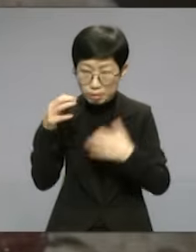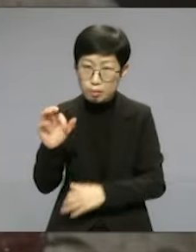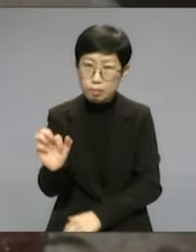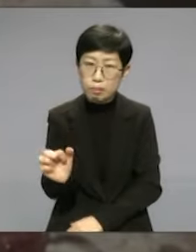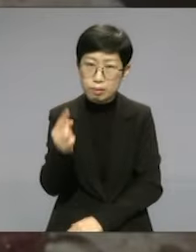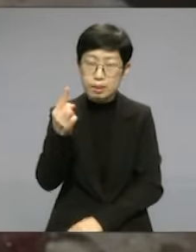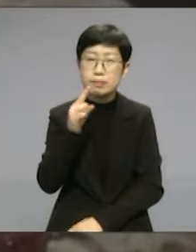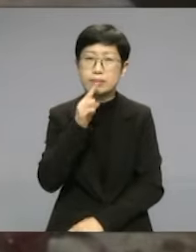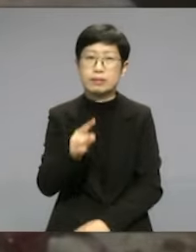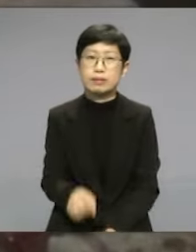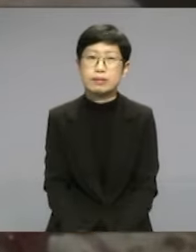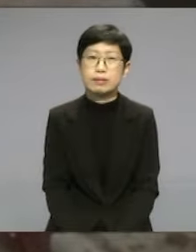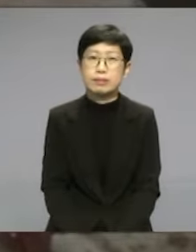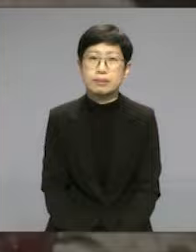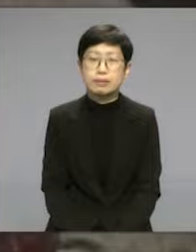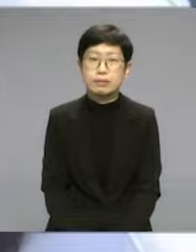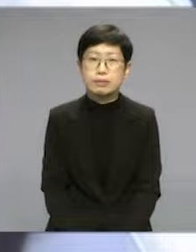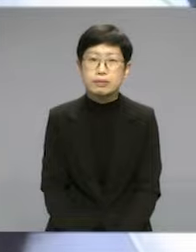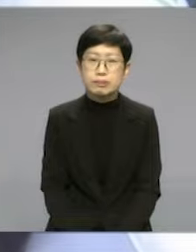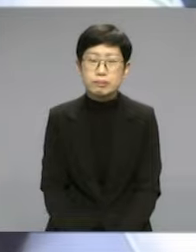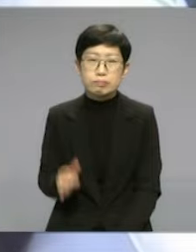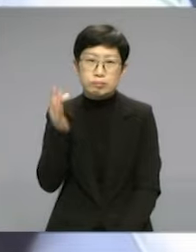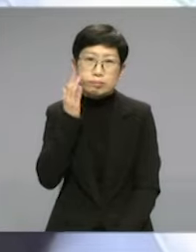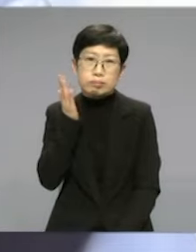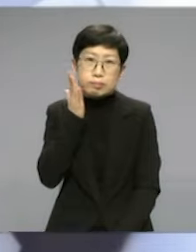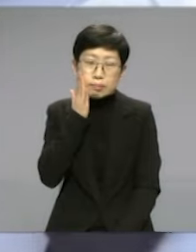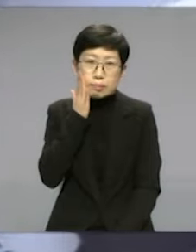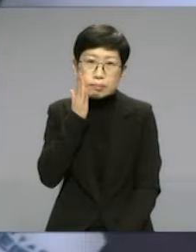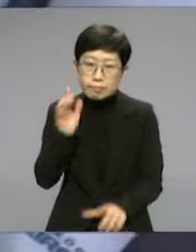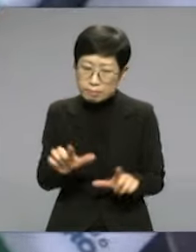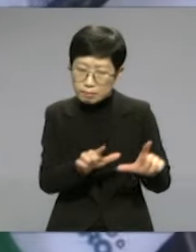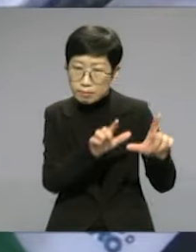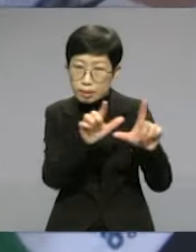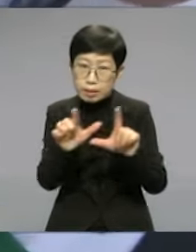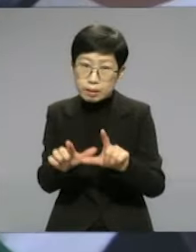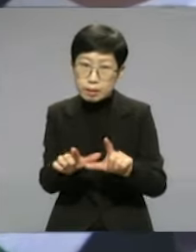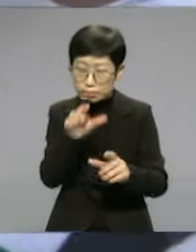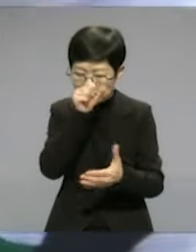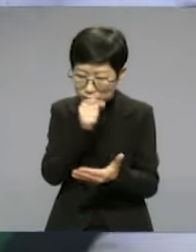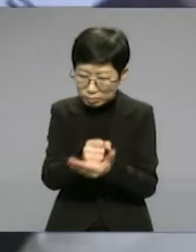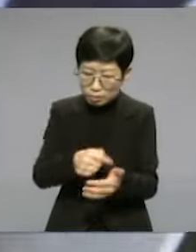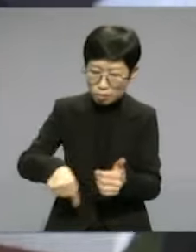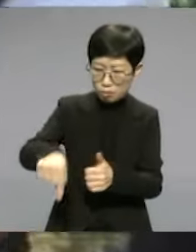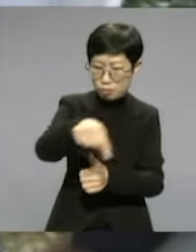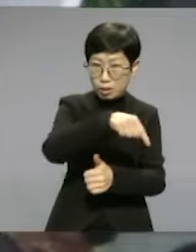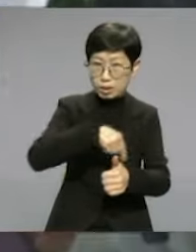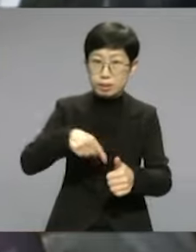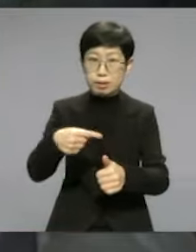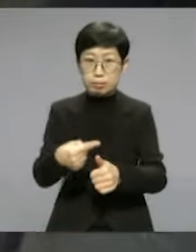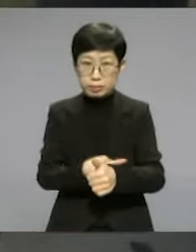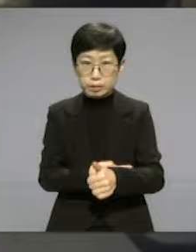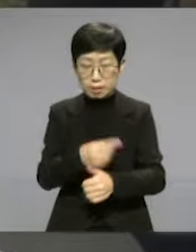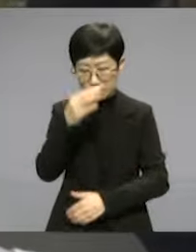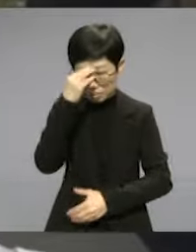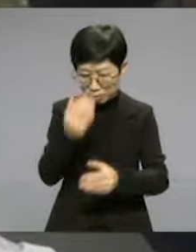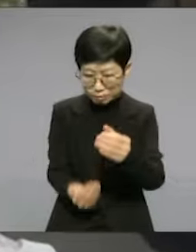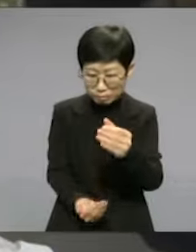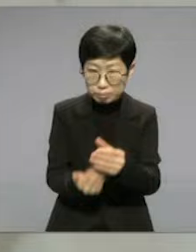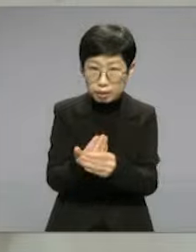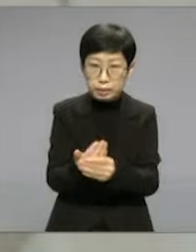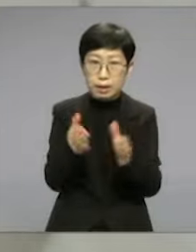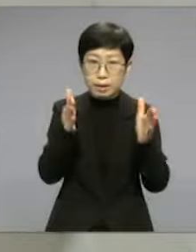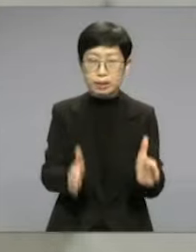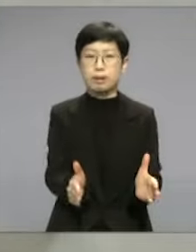원인으로 지목합니다. 모기가 번식하기 좋은 환경이 만들어지면서 댕기열 발생 기간이 더